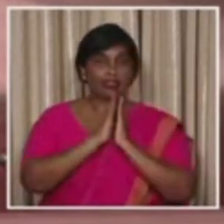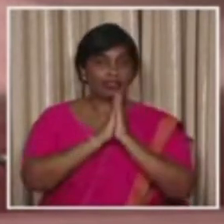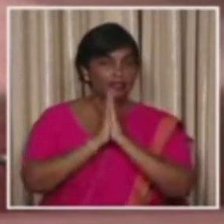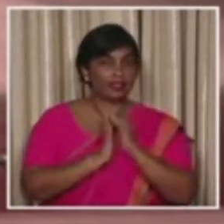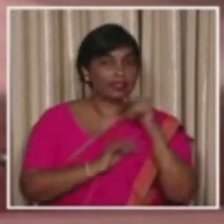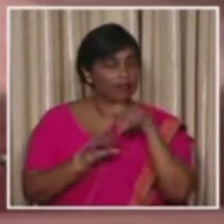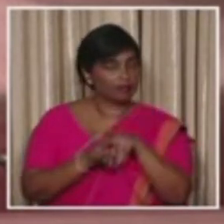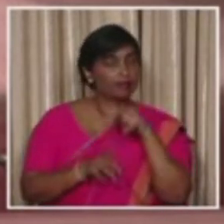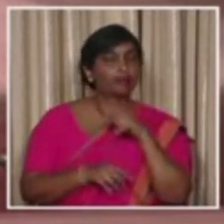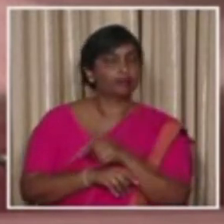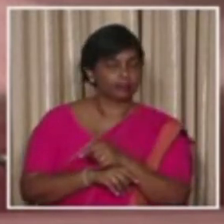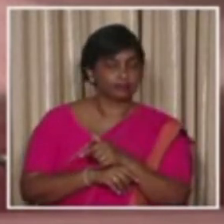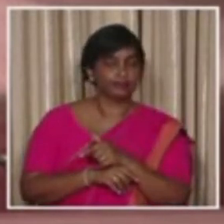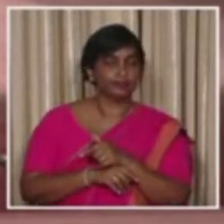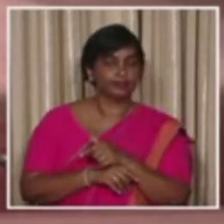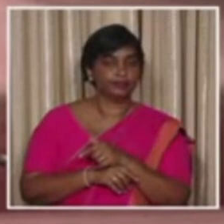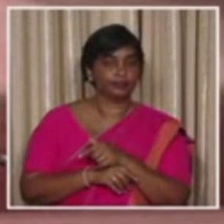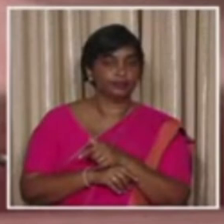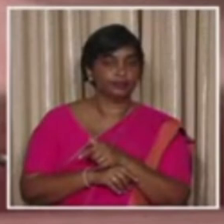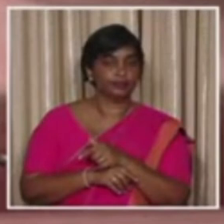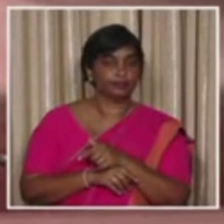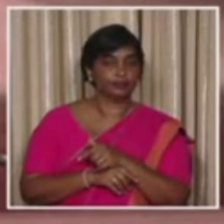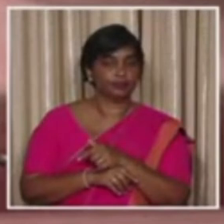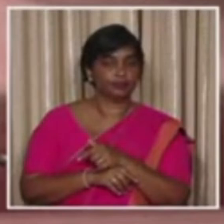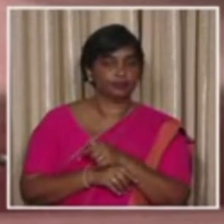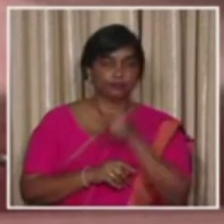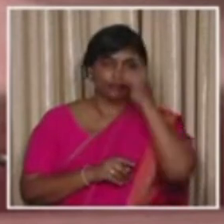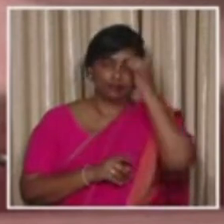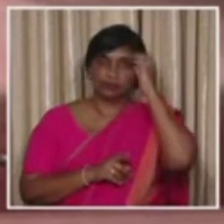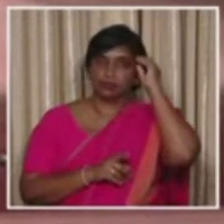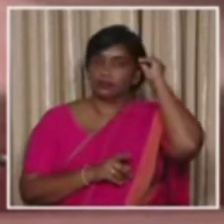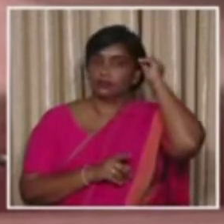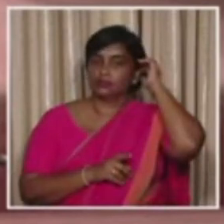பேணுகின்ற பரதநாட்டிய கலையை விமர்சித்து